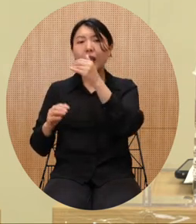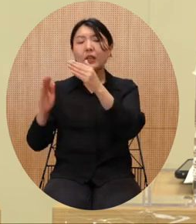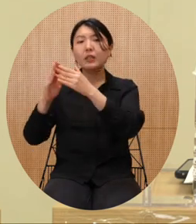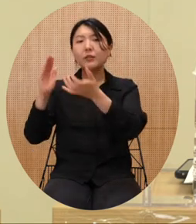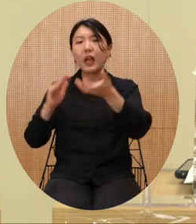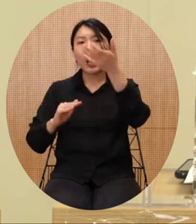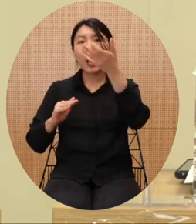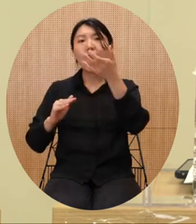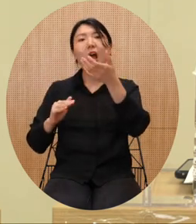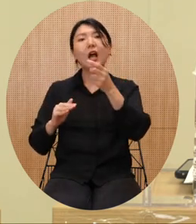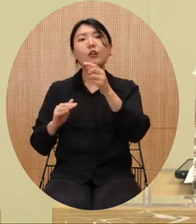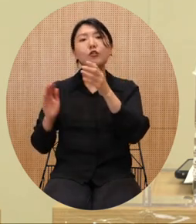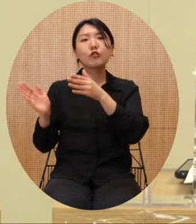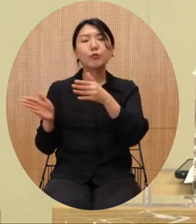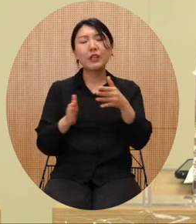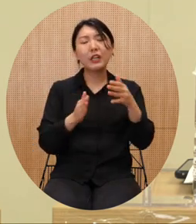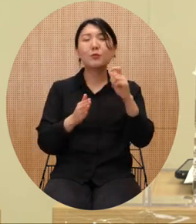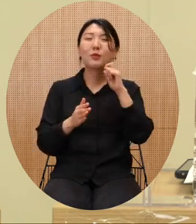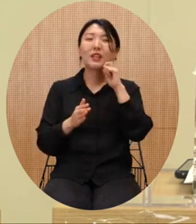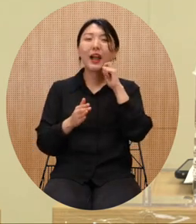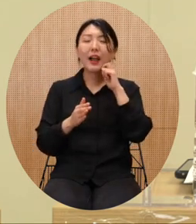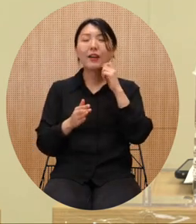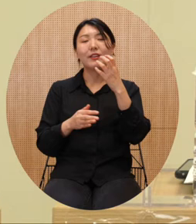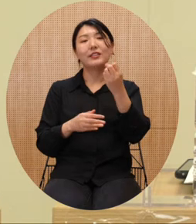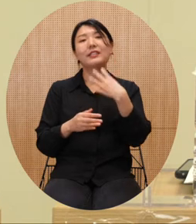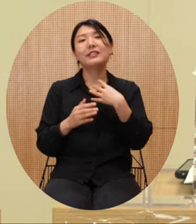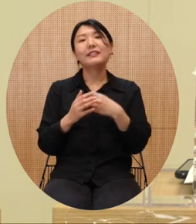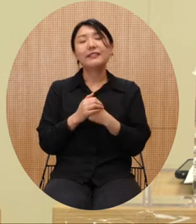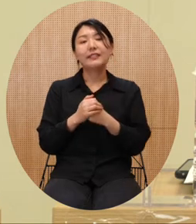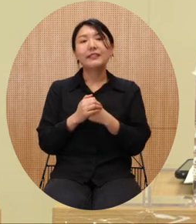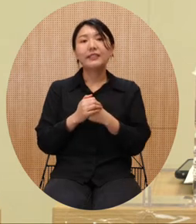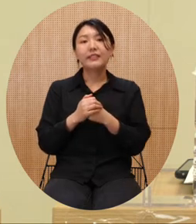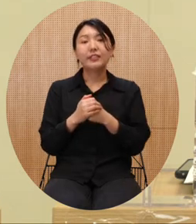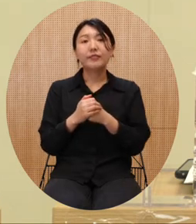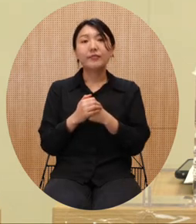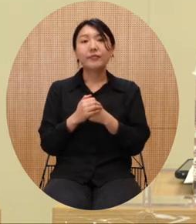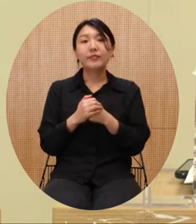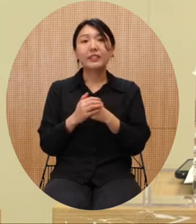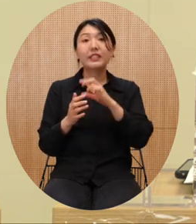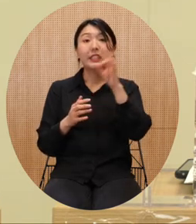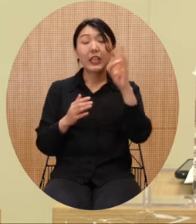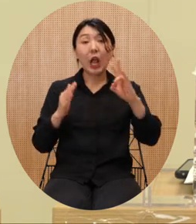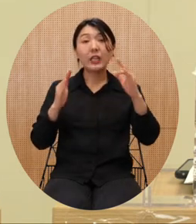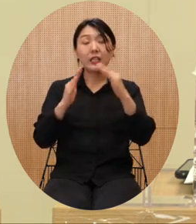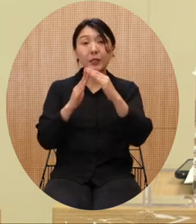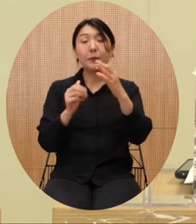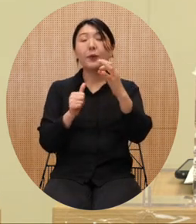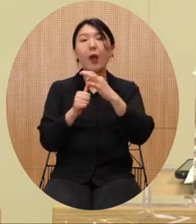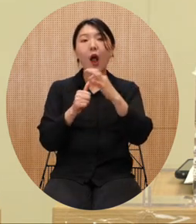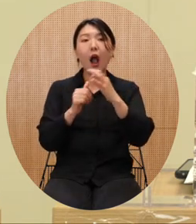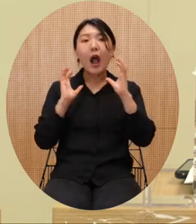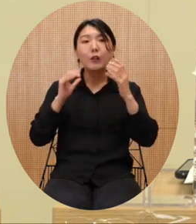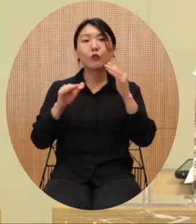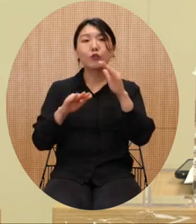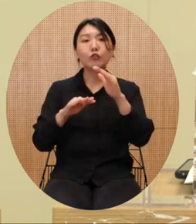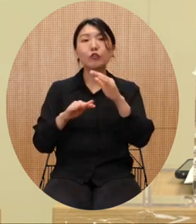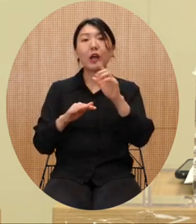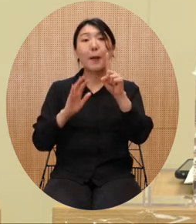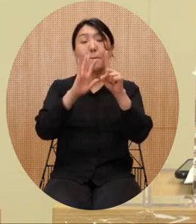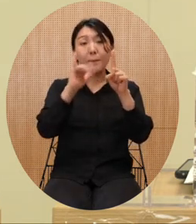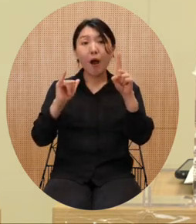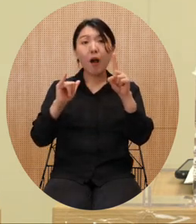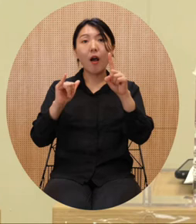주거 상향을 준비하고 있지 못한 상황으로 파악이 되고 있습니다. 시흥형 주거급여는요, 아동수가